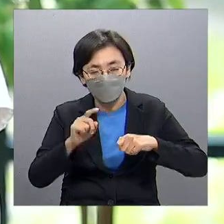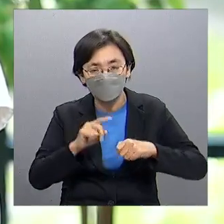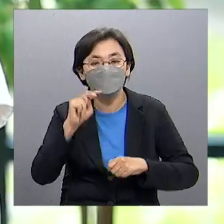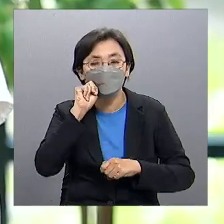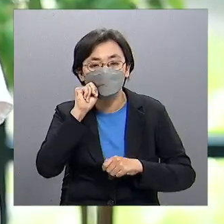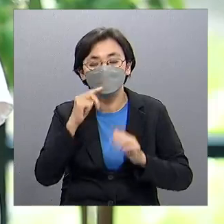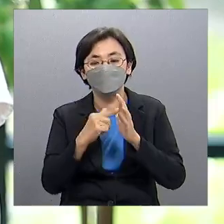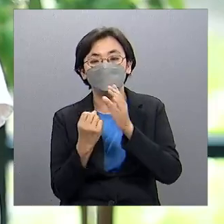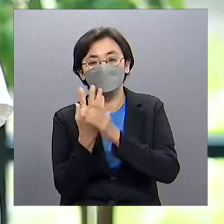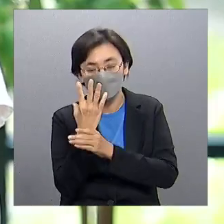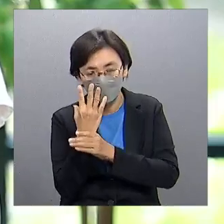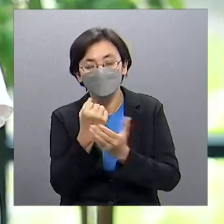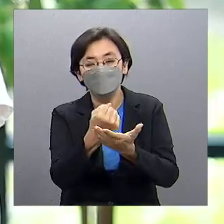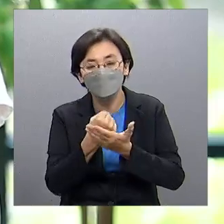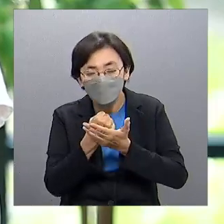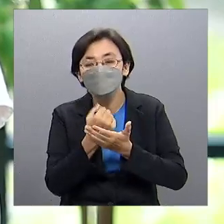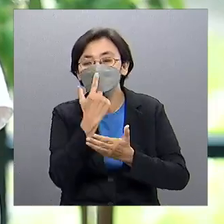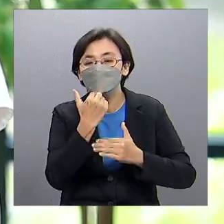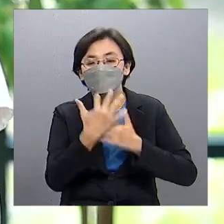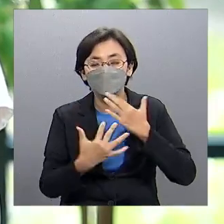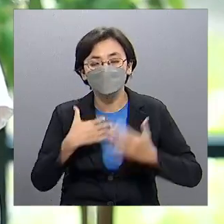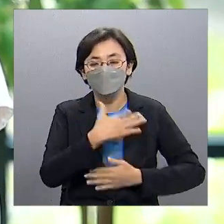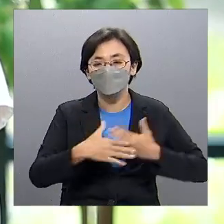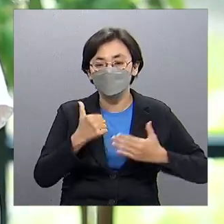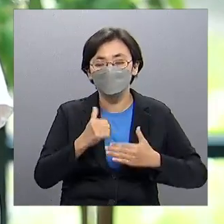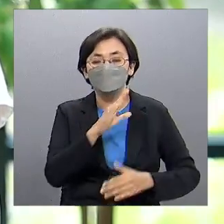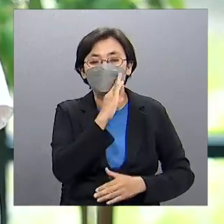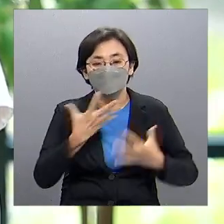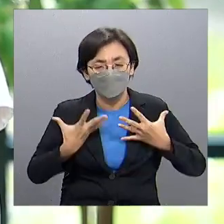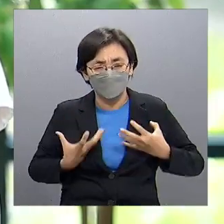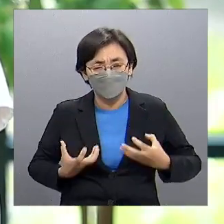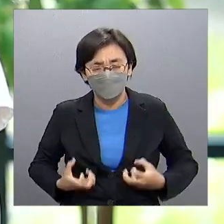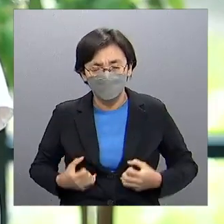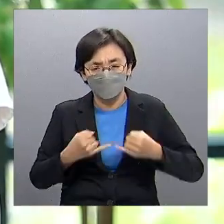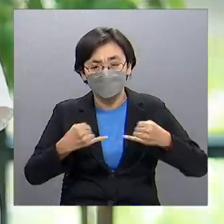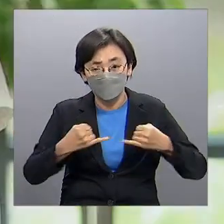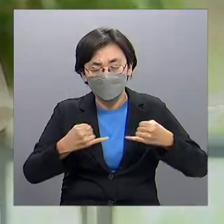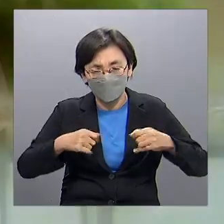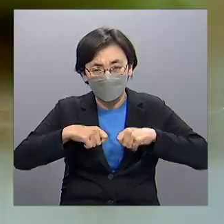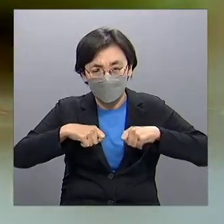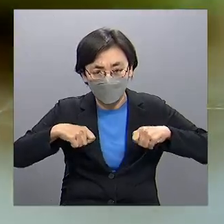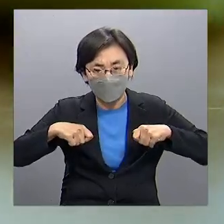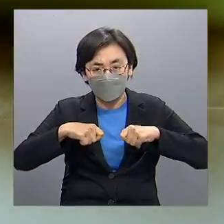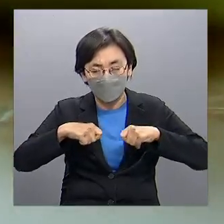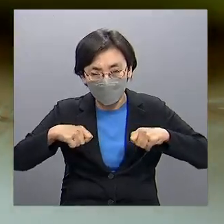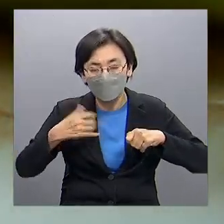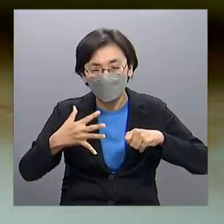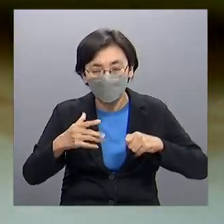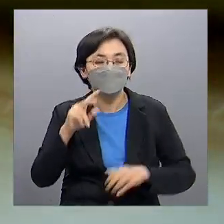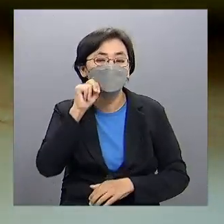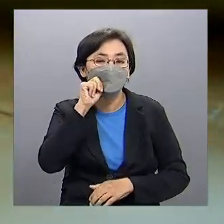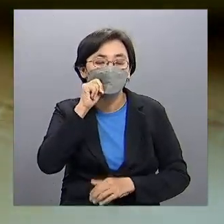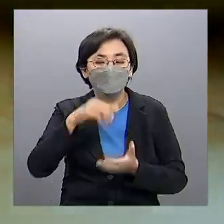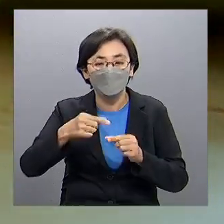ไหลเวียนดีอย่างเช่นถ้าเกิดเราปวดเมื่อยเส้นเราไม่ยืดหยุ่นเนี่ยอาจจะต้องเริ่มตัวแรกจากน้ำตะไคร้ก่อนช่วยให้ลม